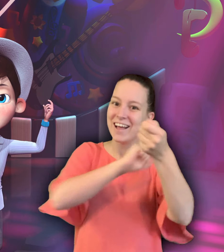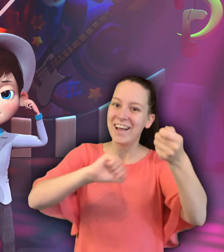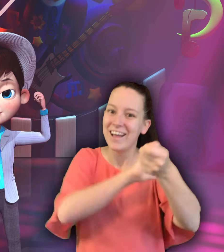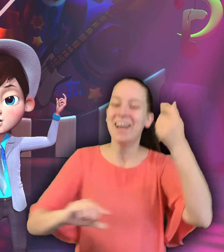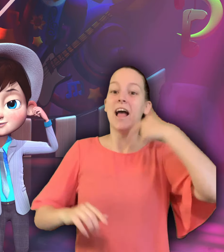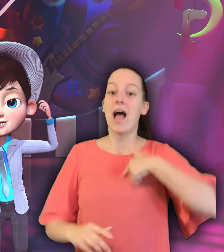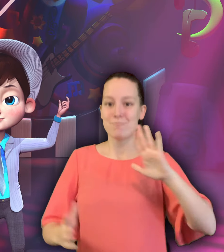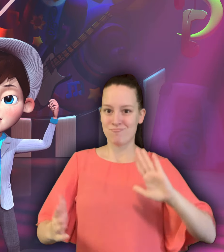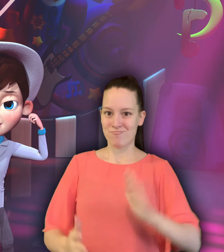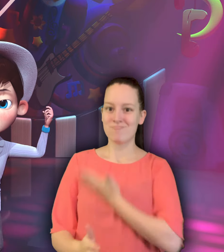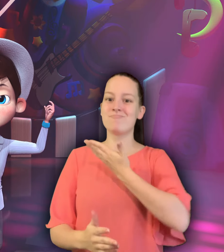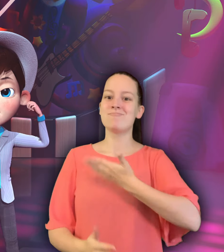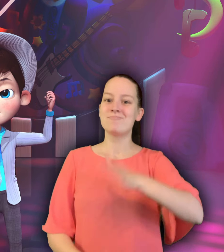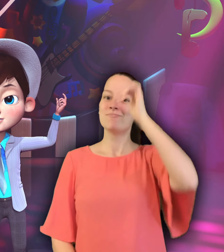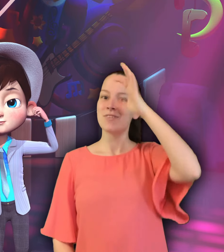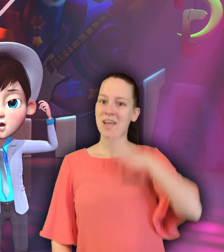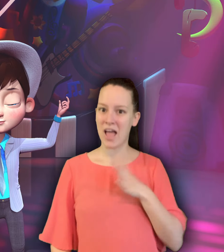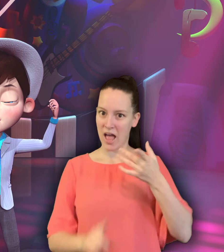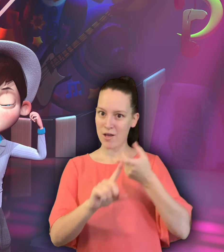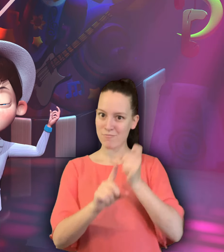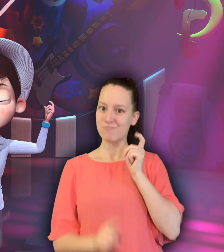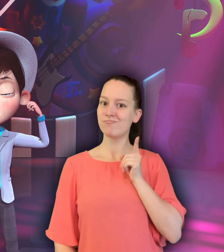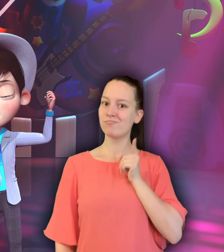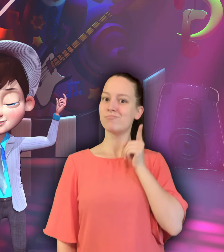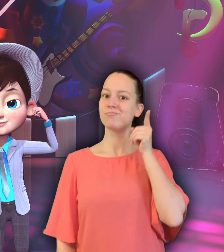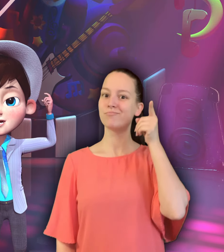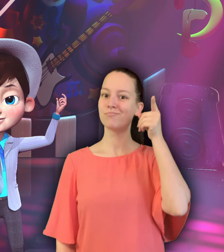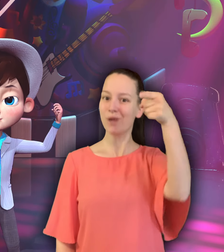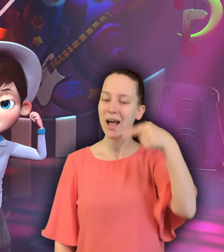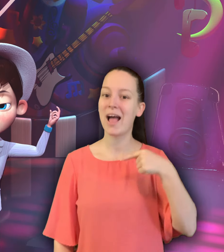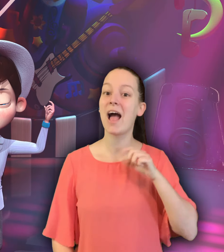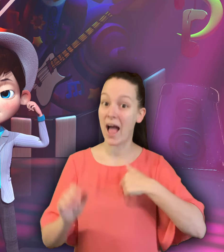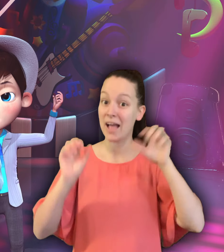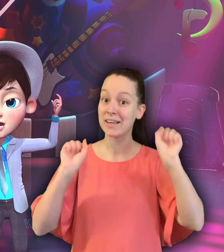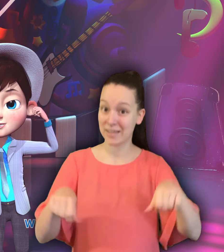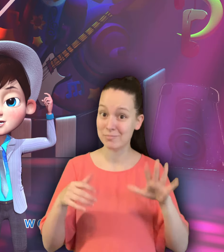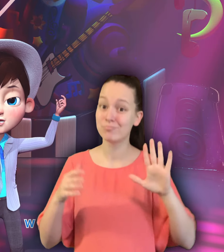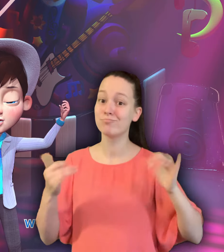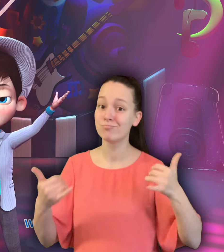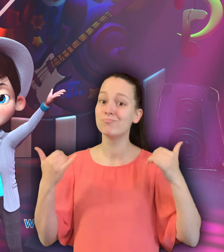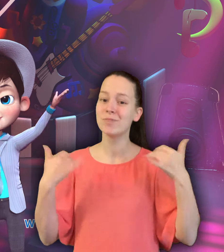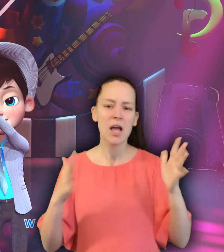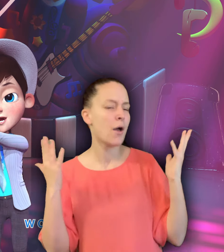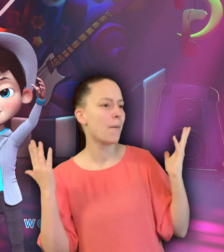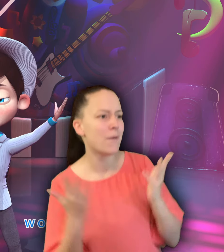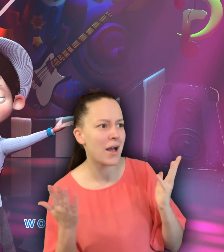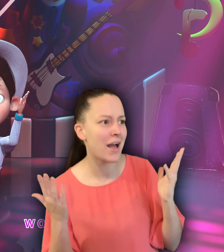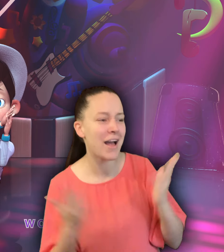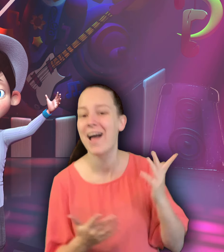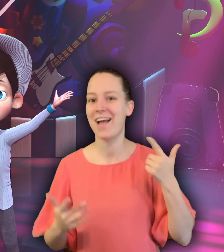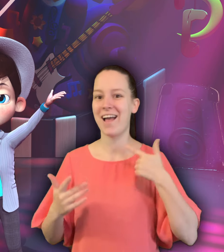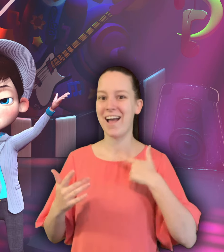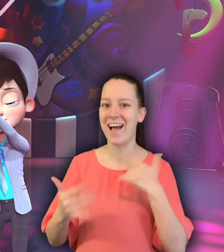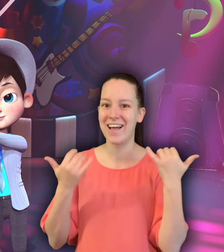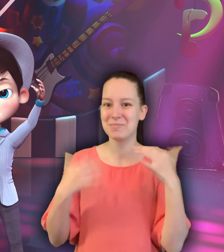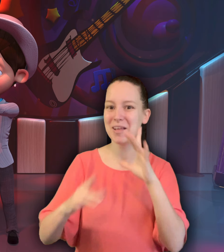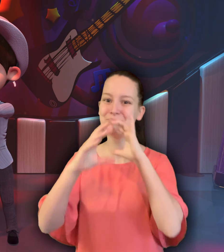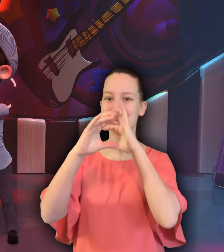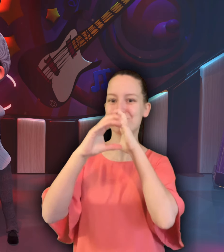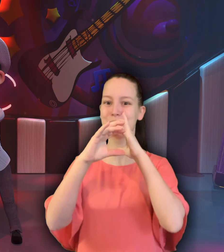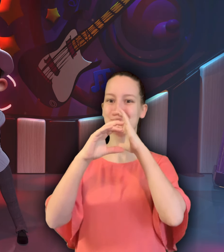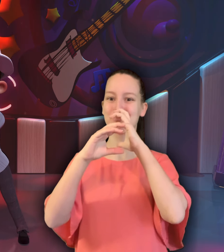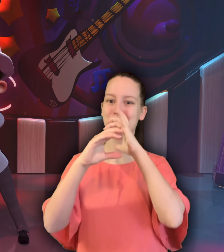ましょう私は音楽か僕から来た上手にトランペットを拭いてみ